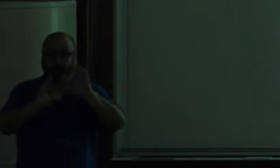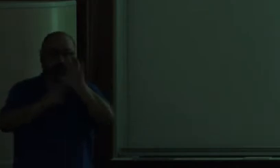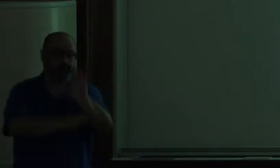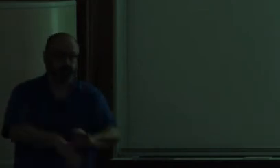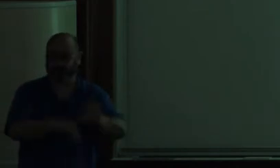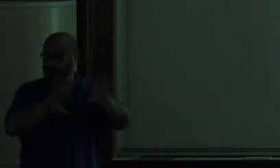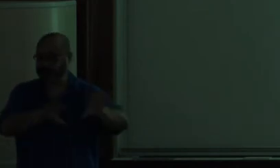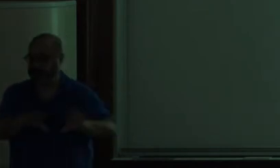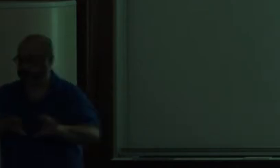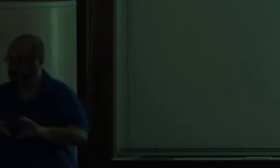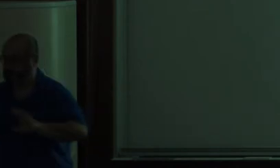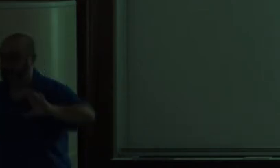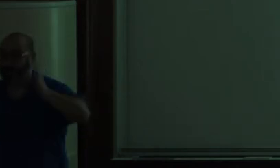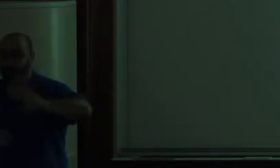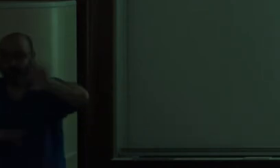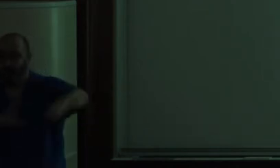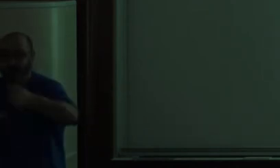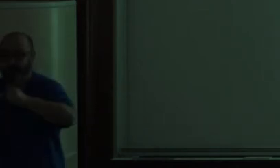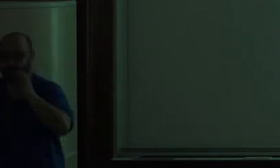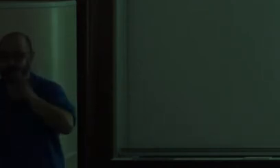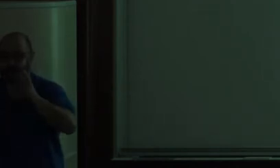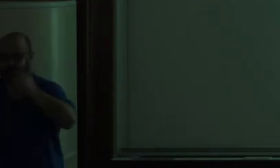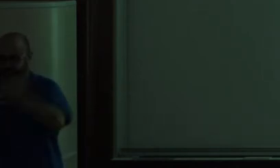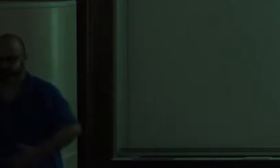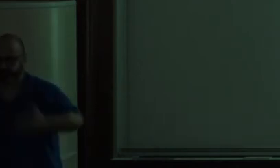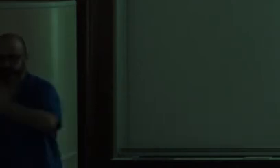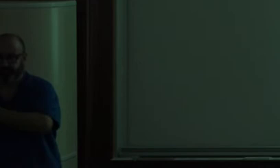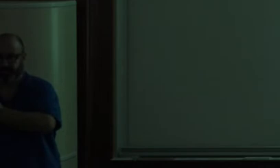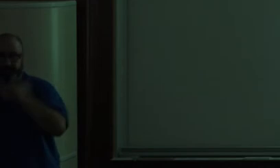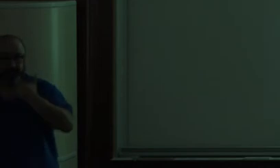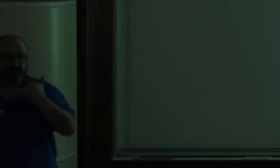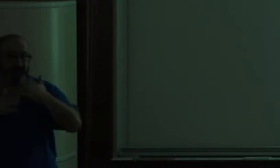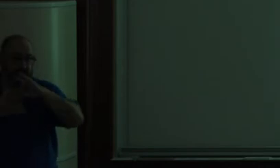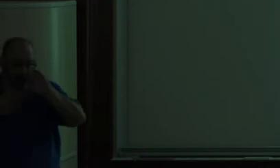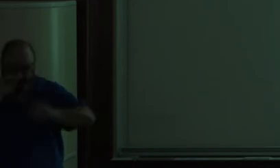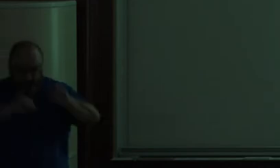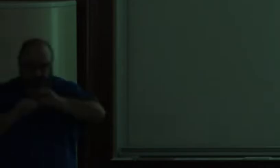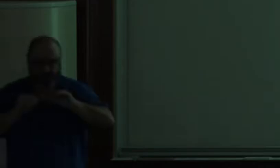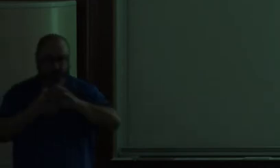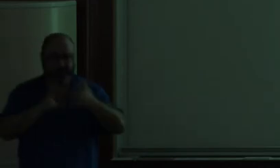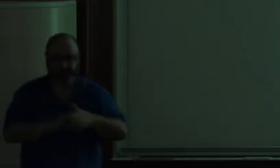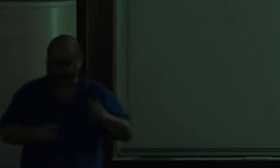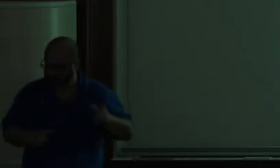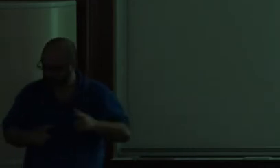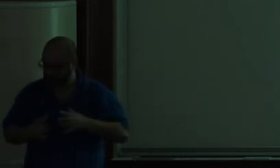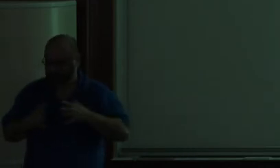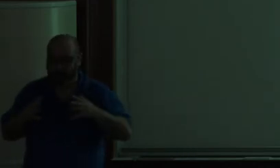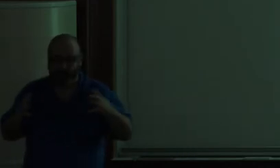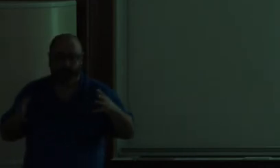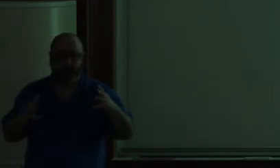et au moment où vous en avez besoin, paf, vous unpackez. Pas besoin de manipulation complexe. C'est le grand, on va